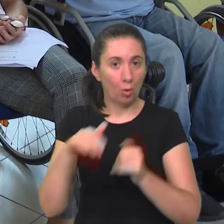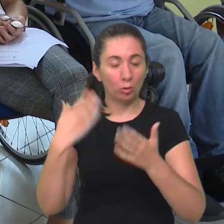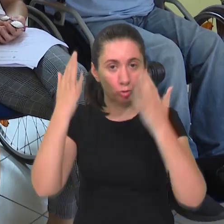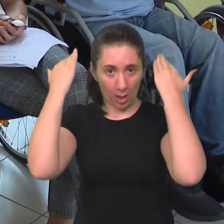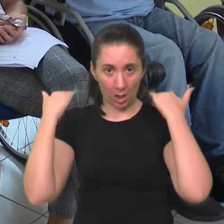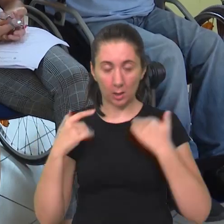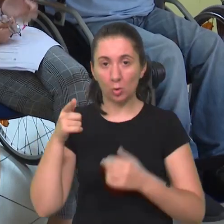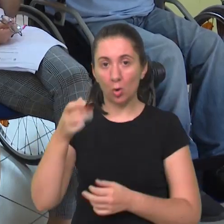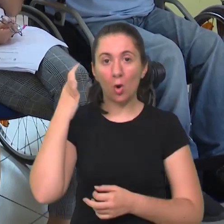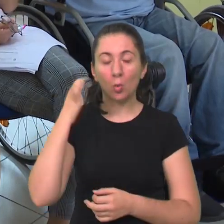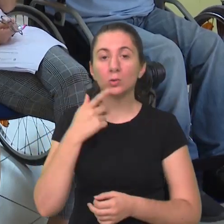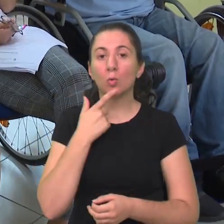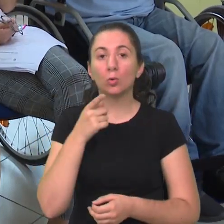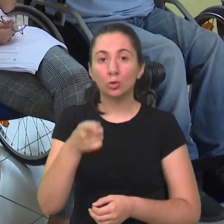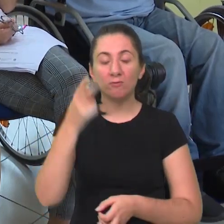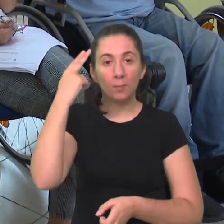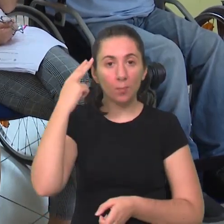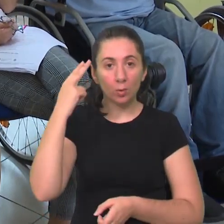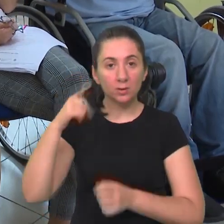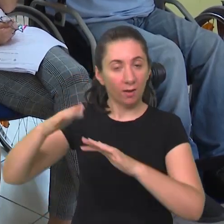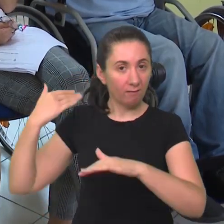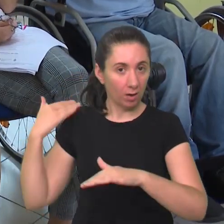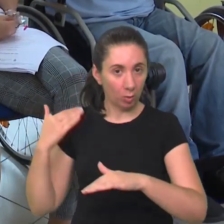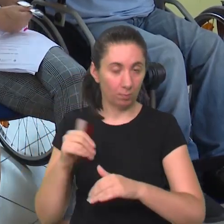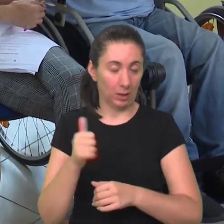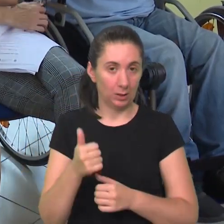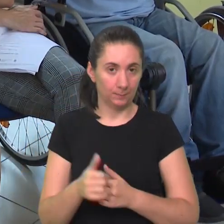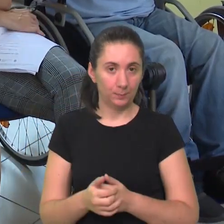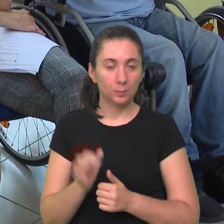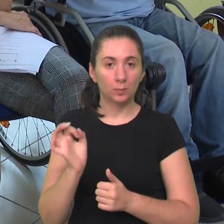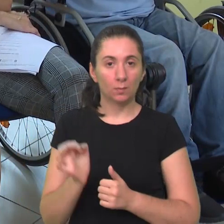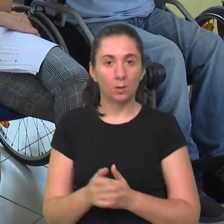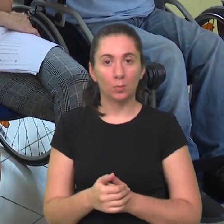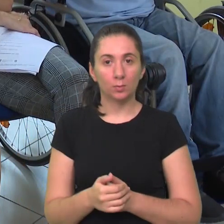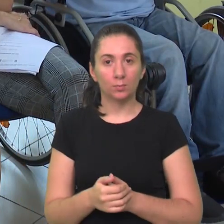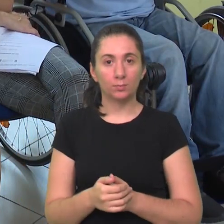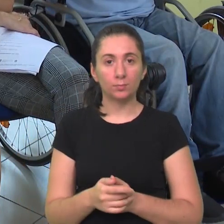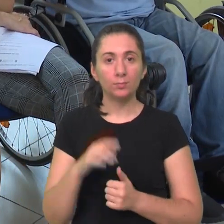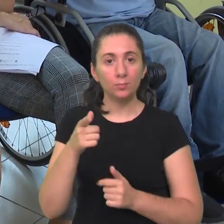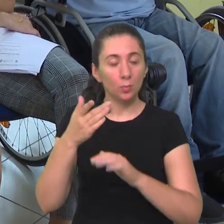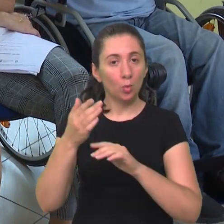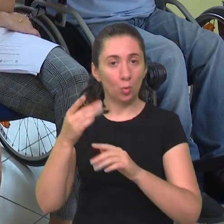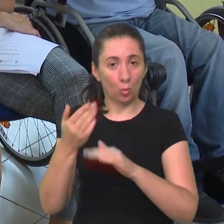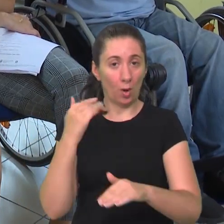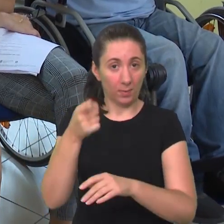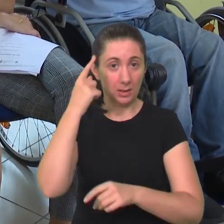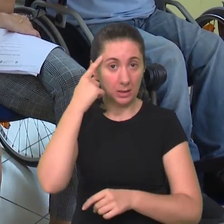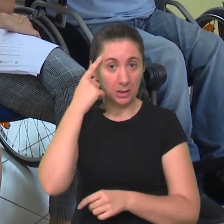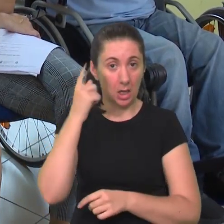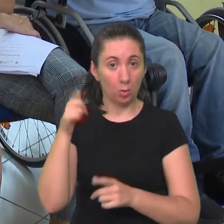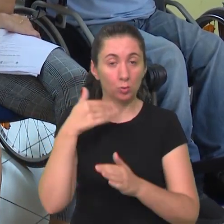će narasti ona kosa koju ste vi poznavali od prije. Dobro, i znali ste, unaprijed su vam rekli da